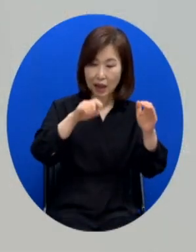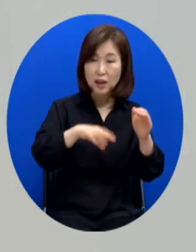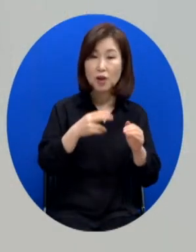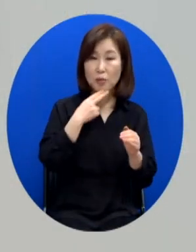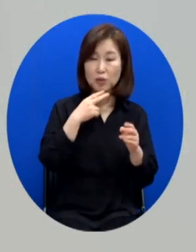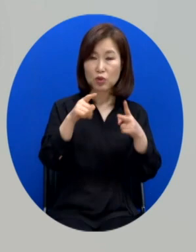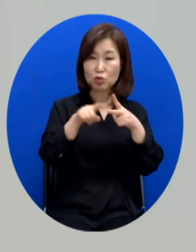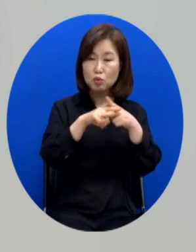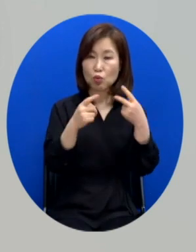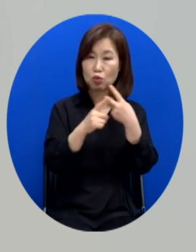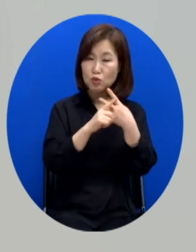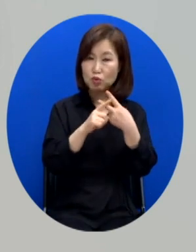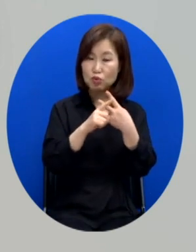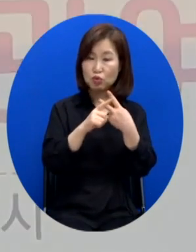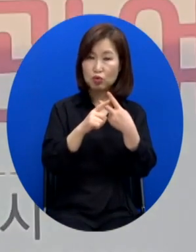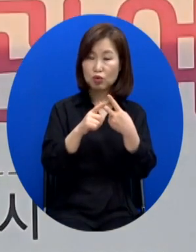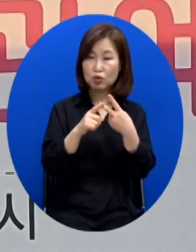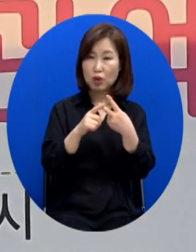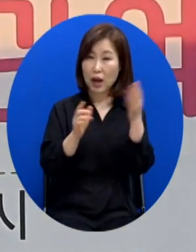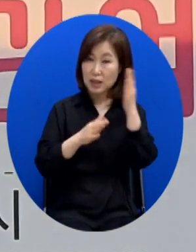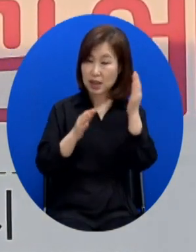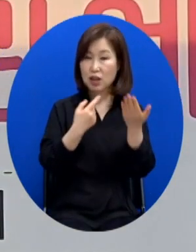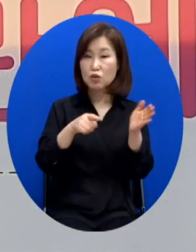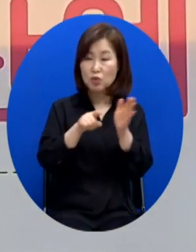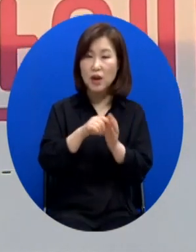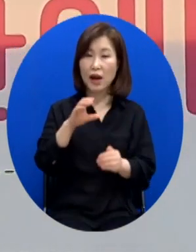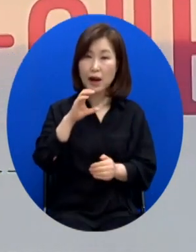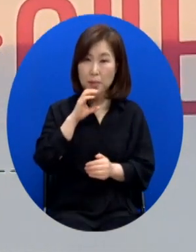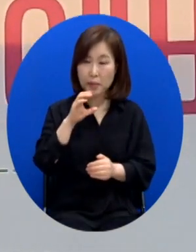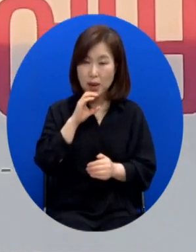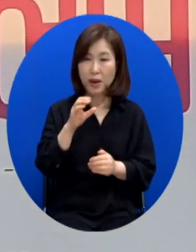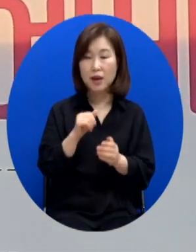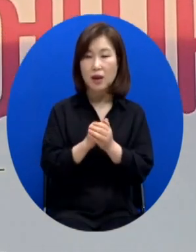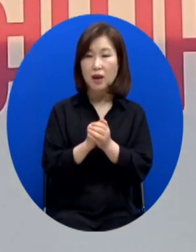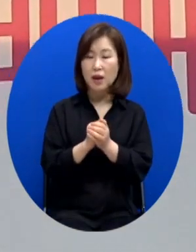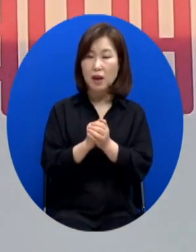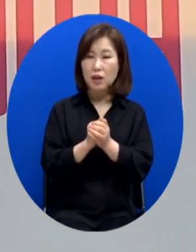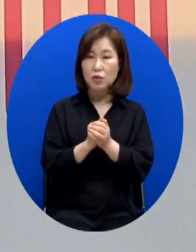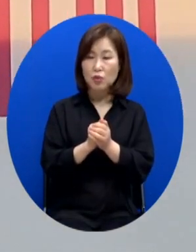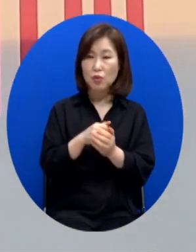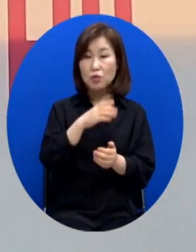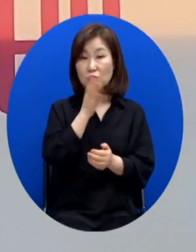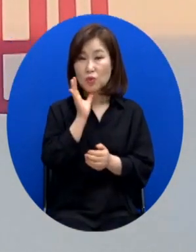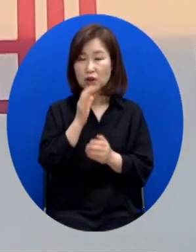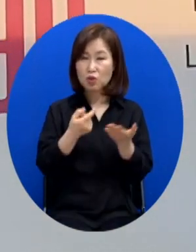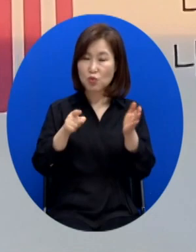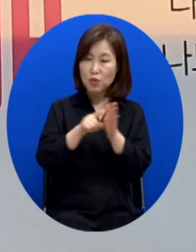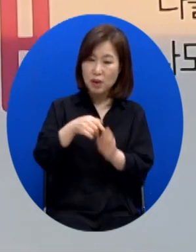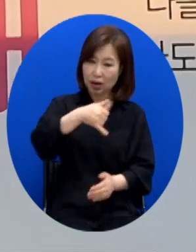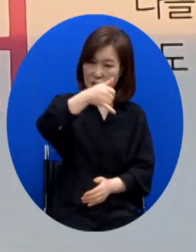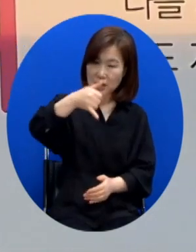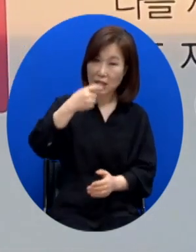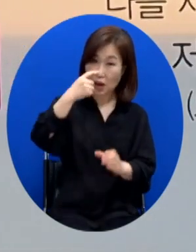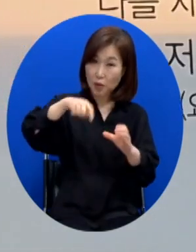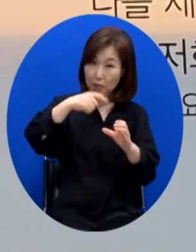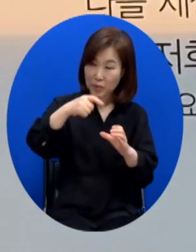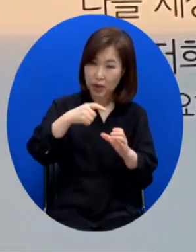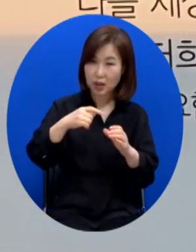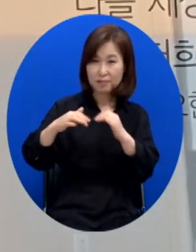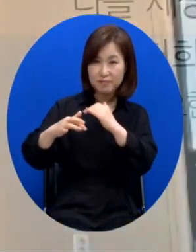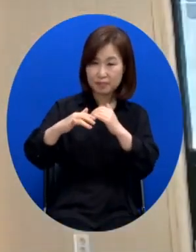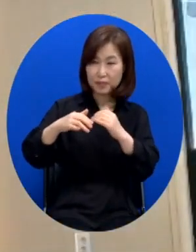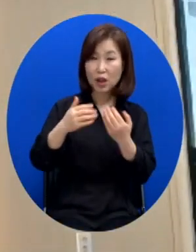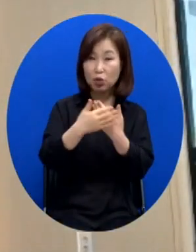위한 북카페, 독서, 요리, 미술 교실로 활용하는 한편 장년들을 위한 핸드 드립 커피와 악기 교실